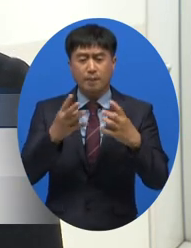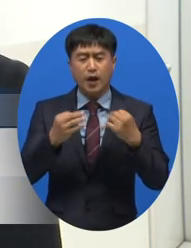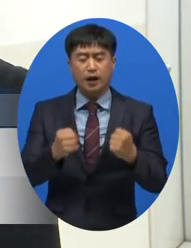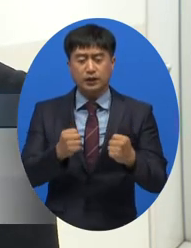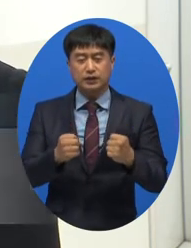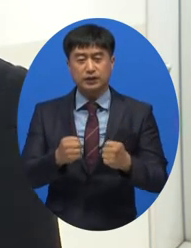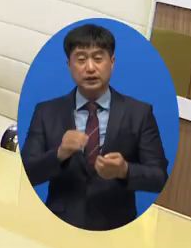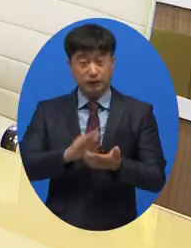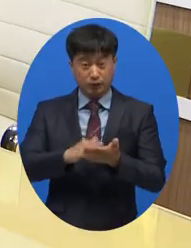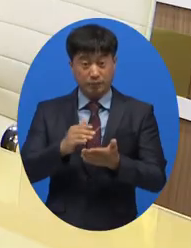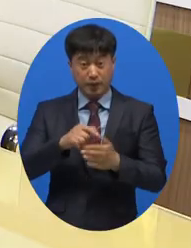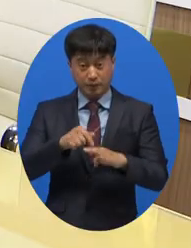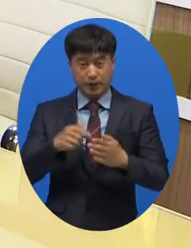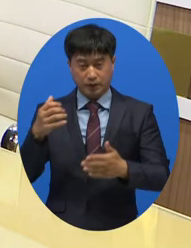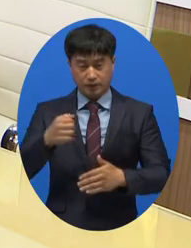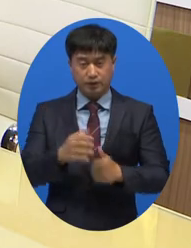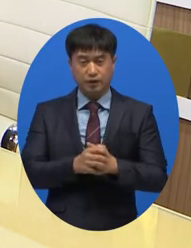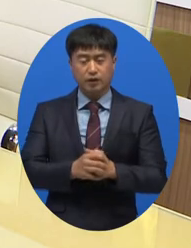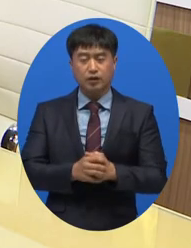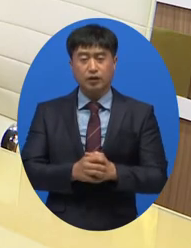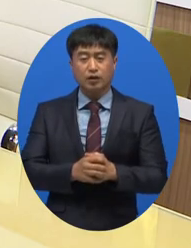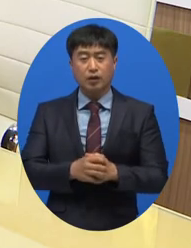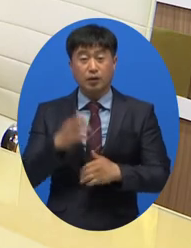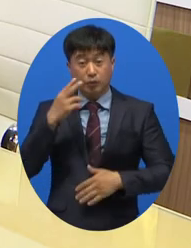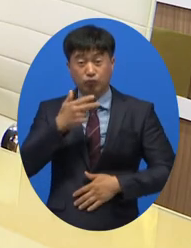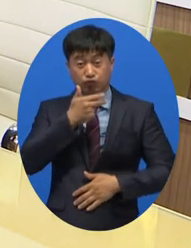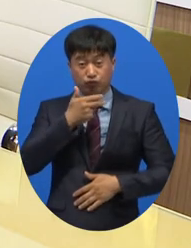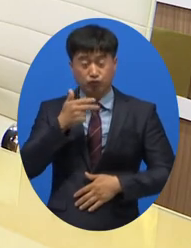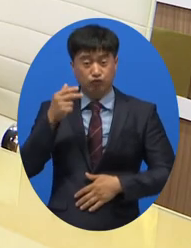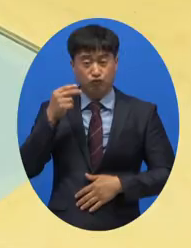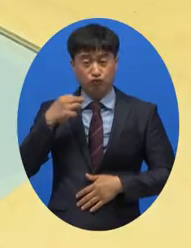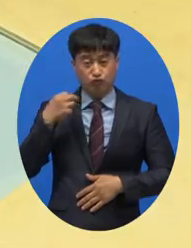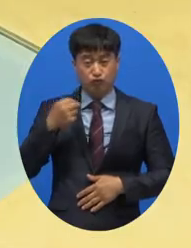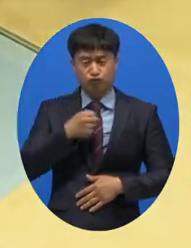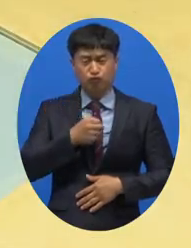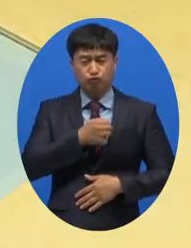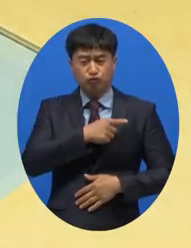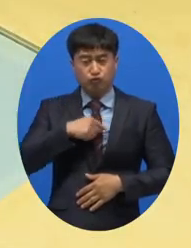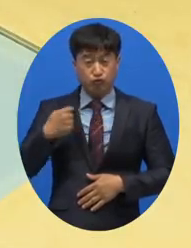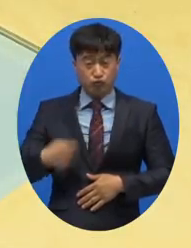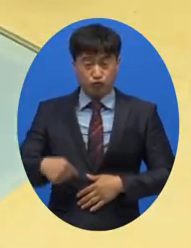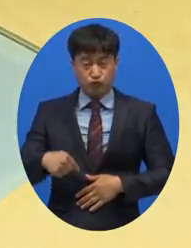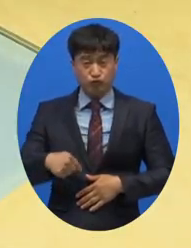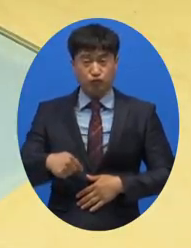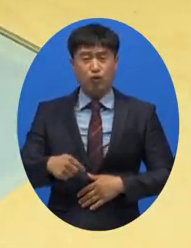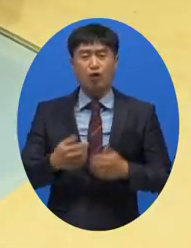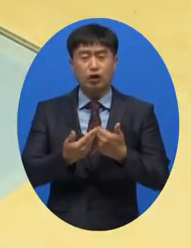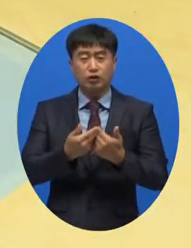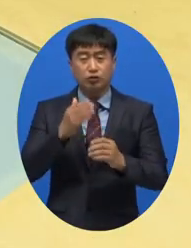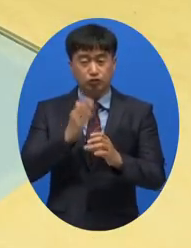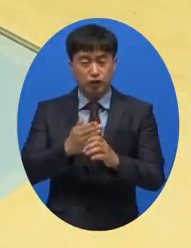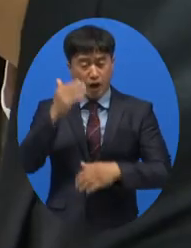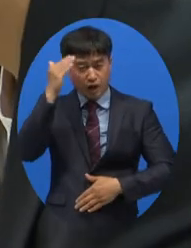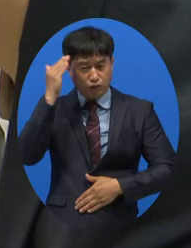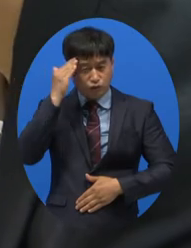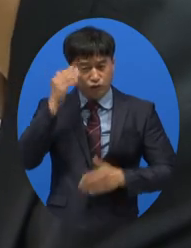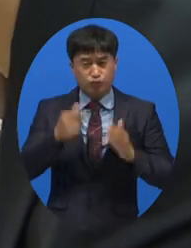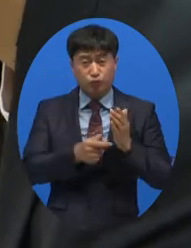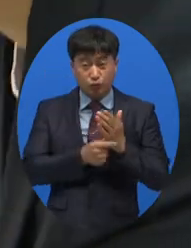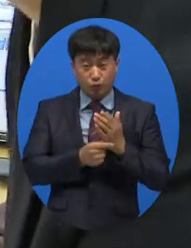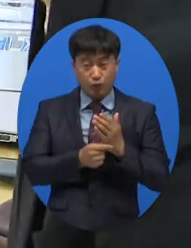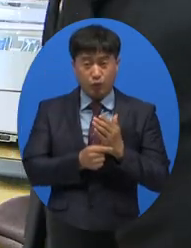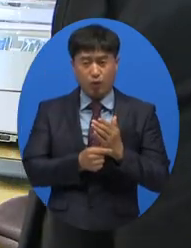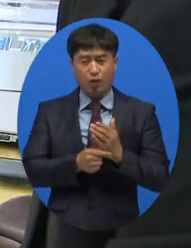많은 의욕이 있으셨습니다. 미중 무역 갈등 이후 한국 브랜드에 대한 수요가 늘고 있는 가운데 이번 전시회가 도내 기업들의